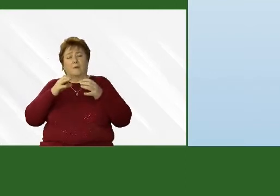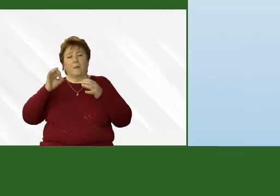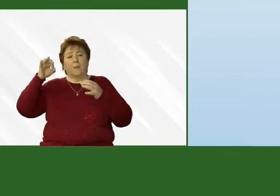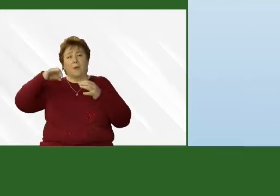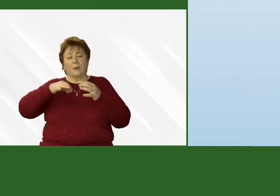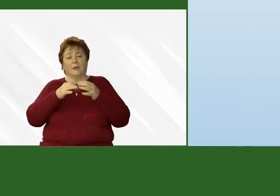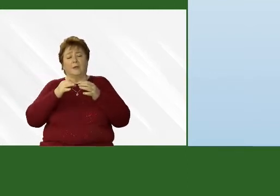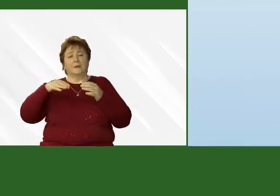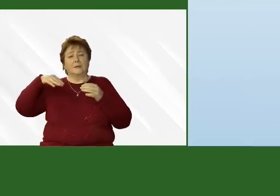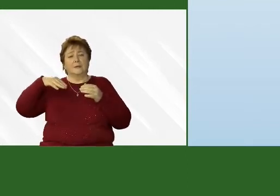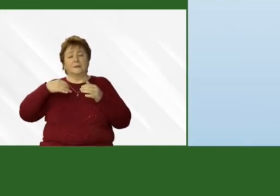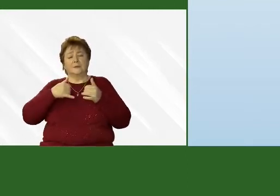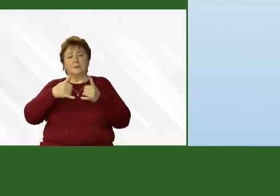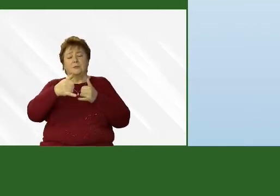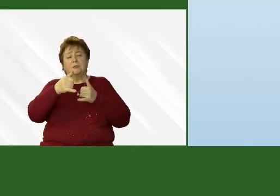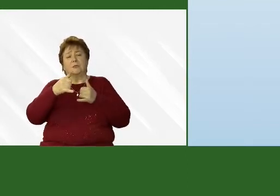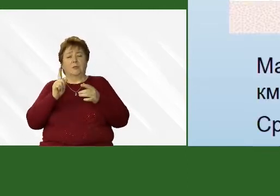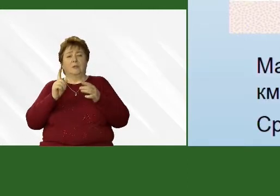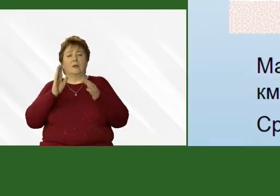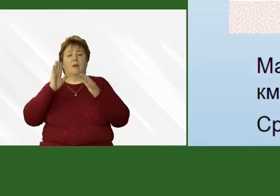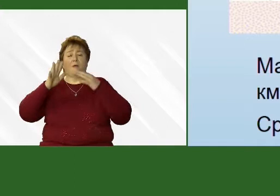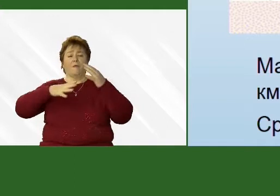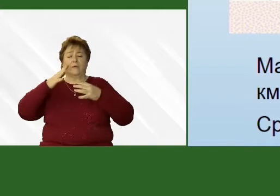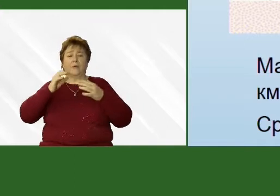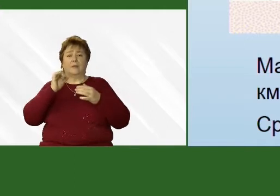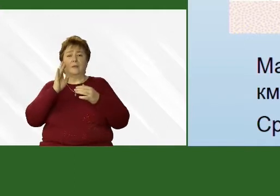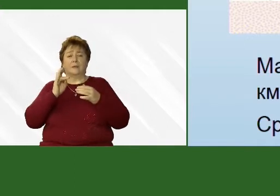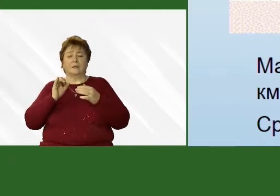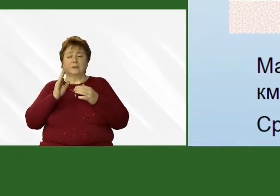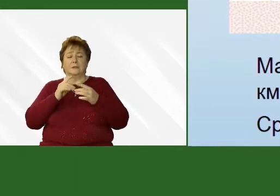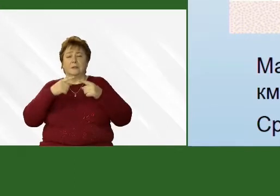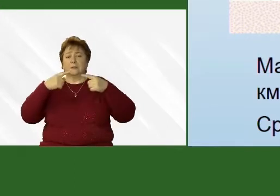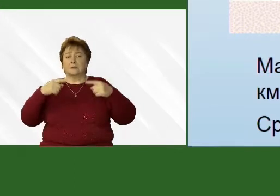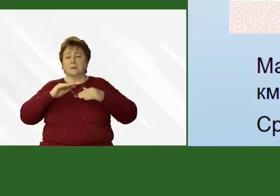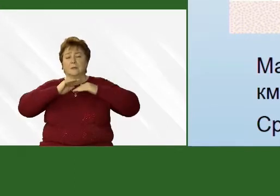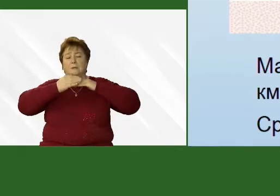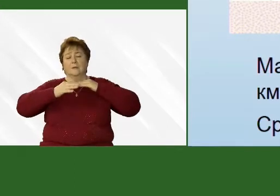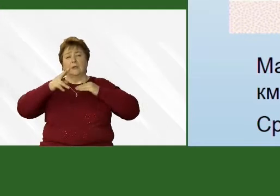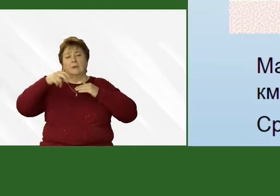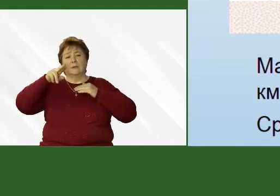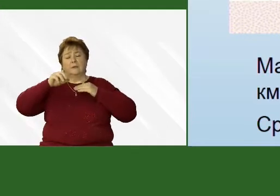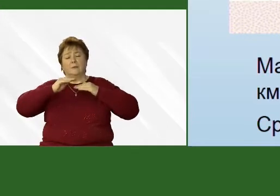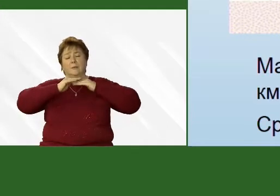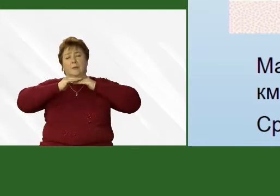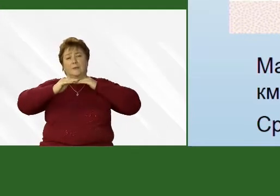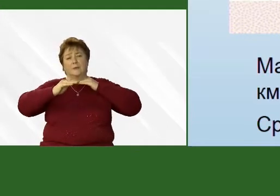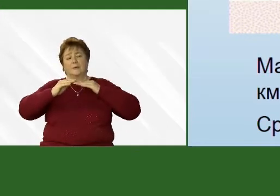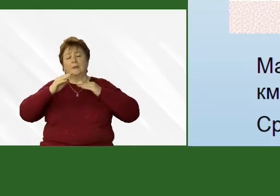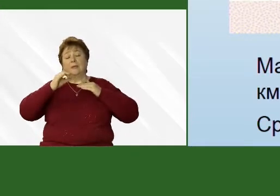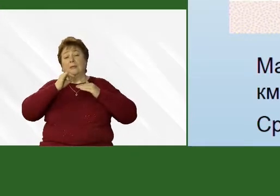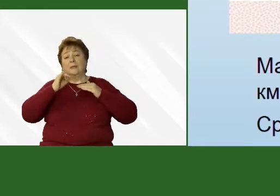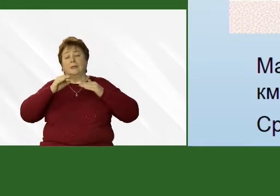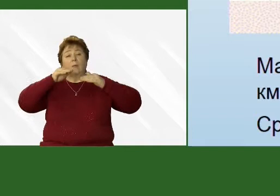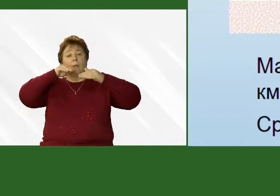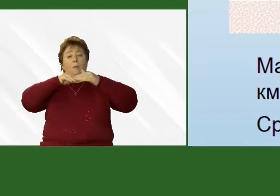– течение западных ветров. В Антарктиде различают рельеф ледниковой поверхности и